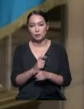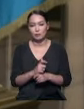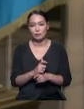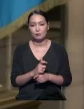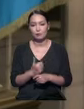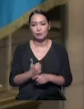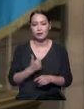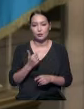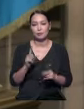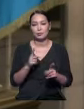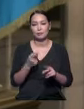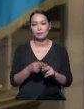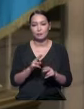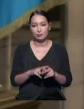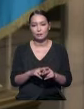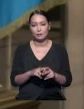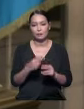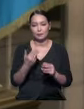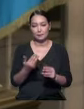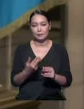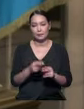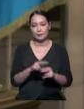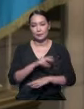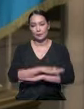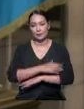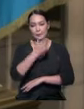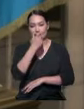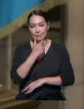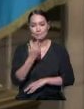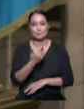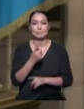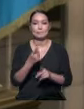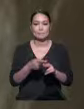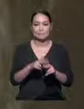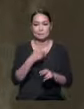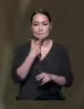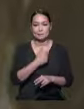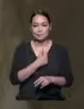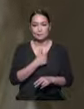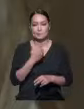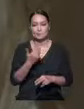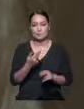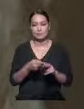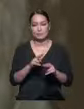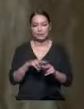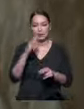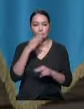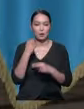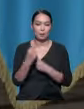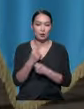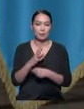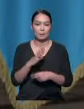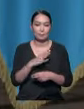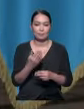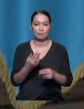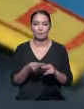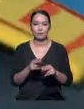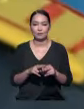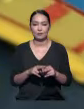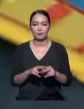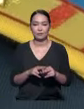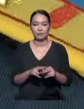так как с самого детства я знаю, что такое дисциплина, что такое вооруженные силы, потому что мой папа десантник, мой дедушка десантник. Моя